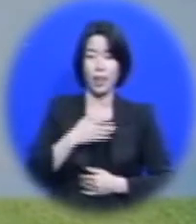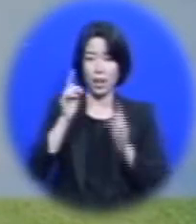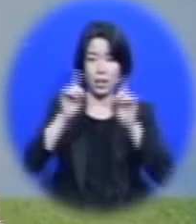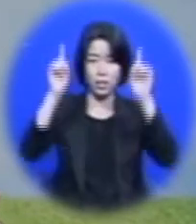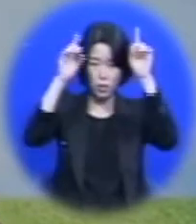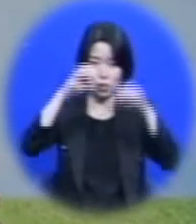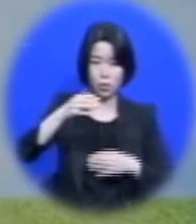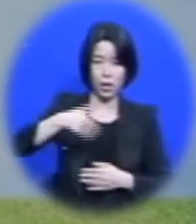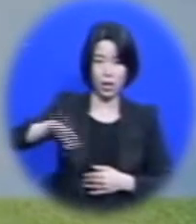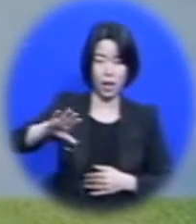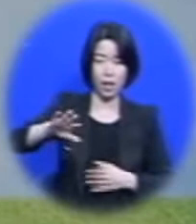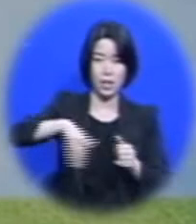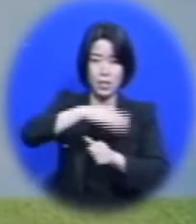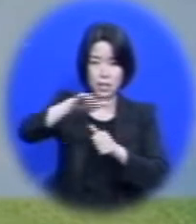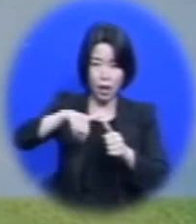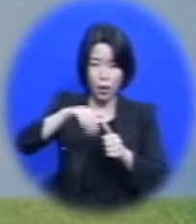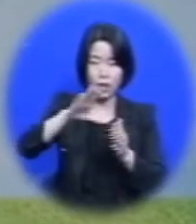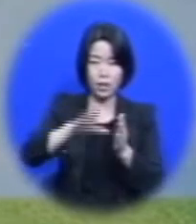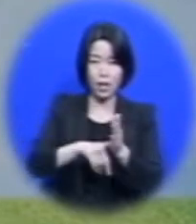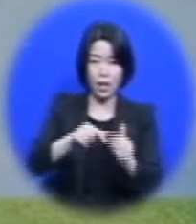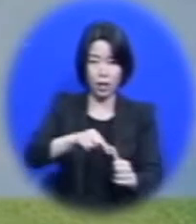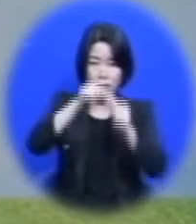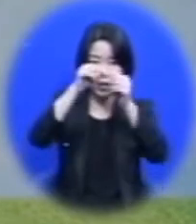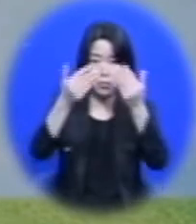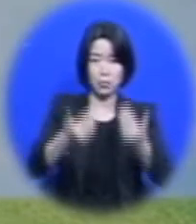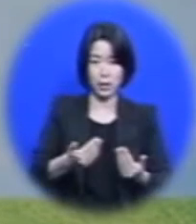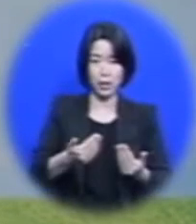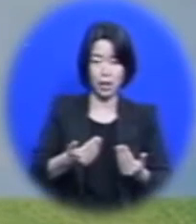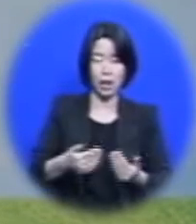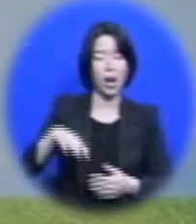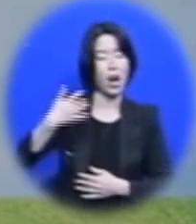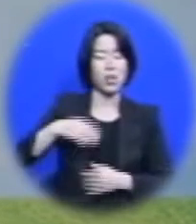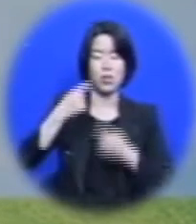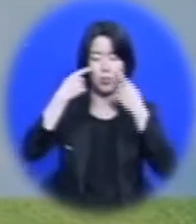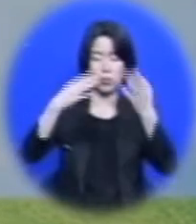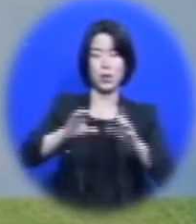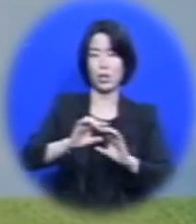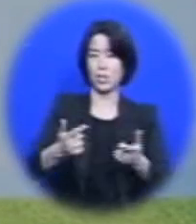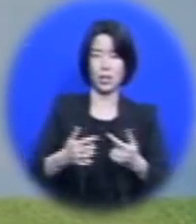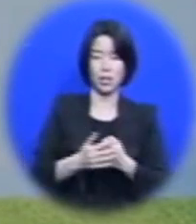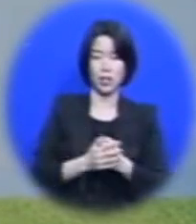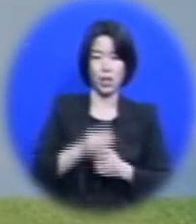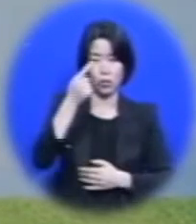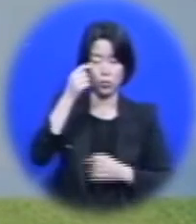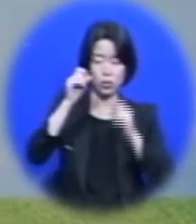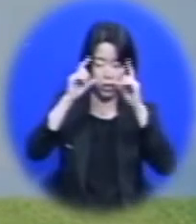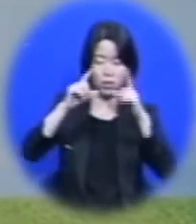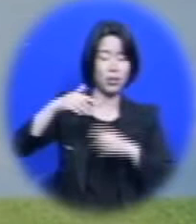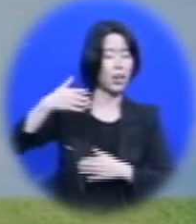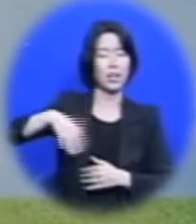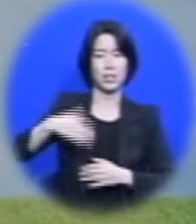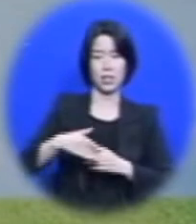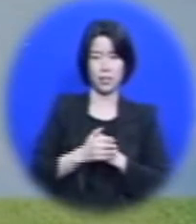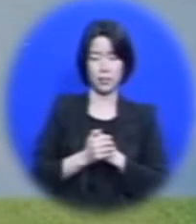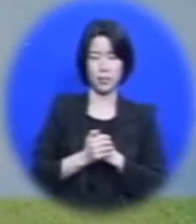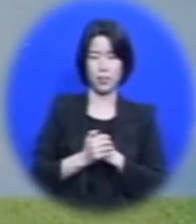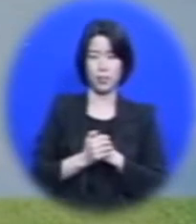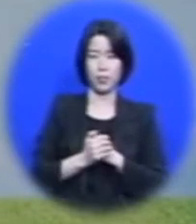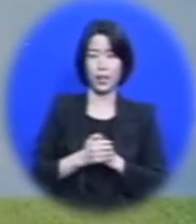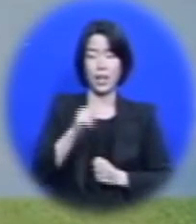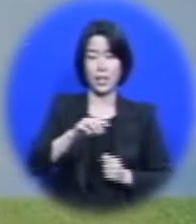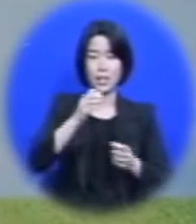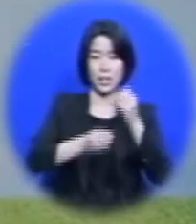갈 상황에서 건짐을 받았다 아직도 분명하지가 않습니다. 눈이 안 뜨였기 때문입니다.